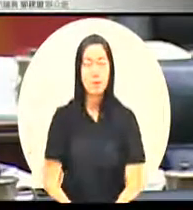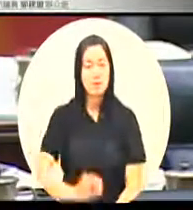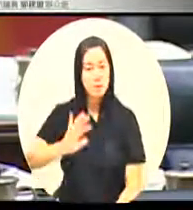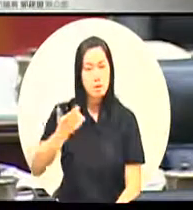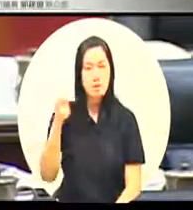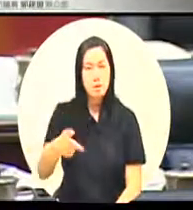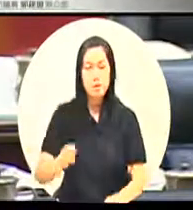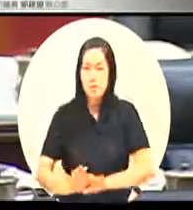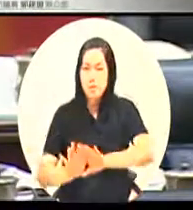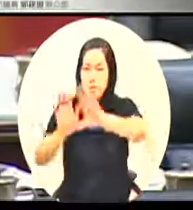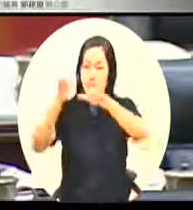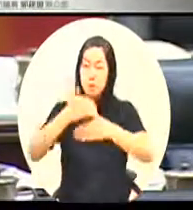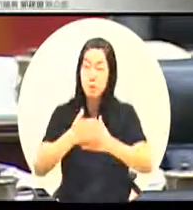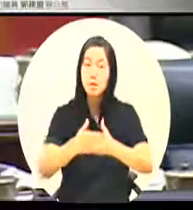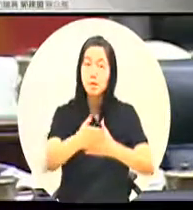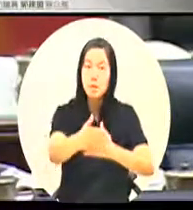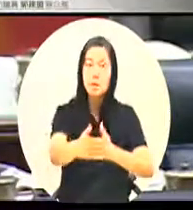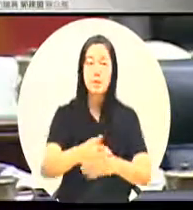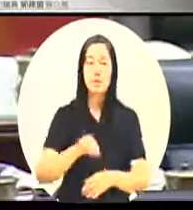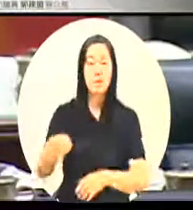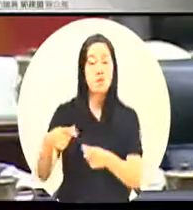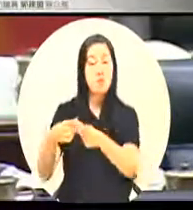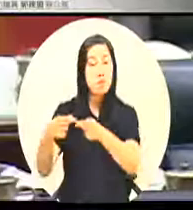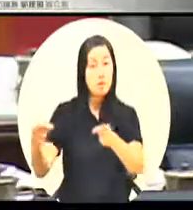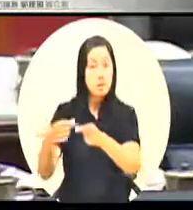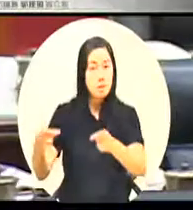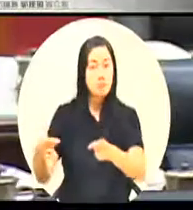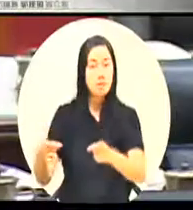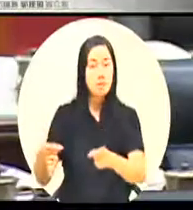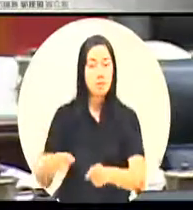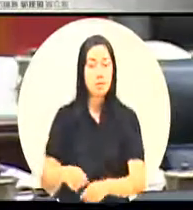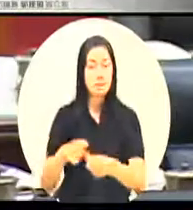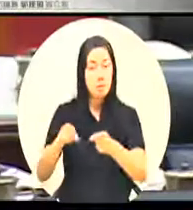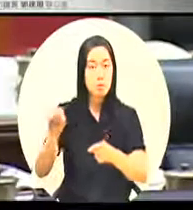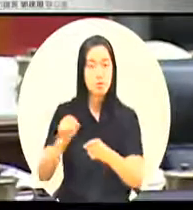发展进程，日本在